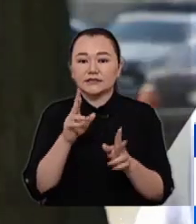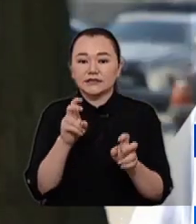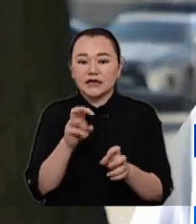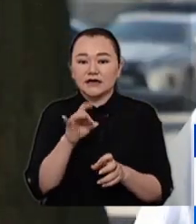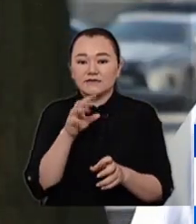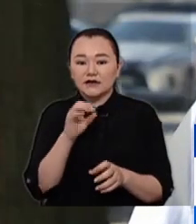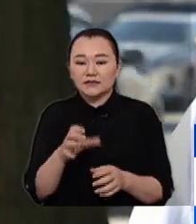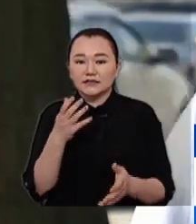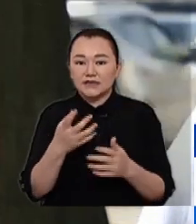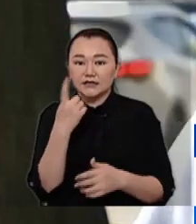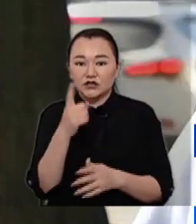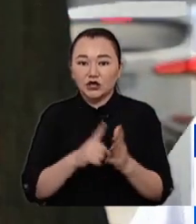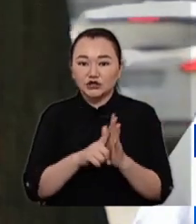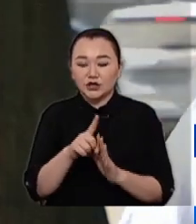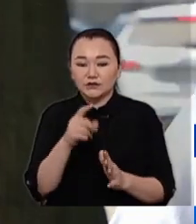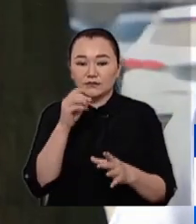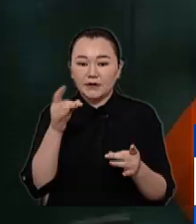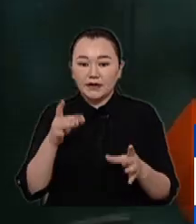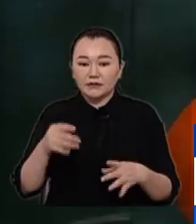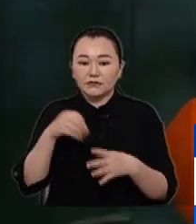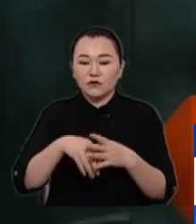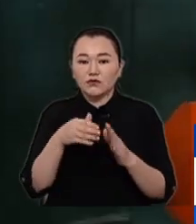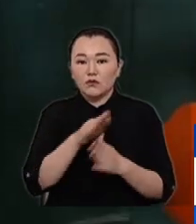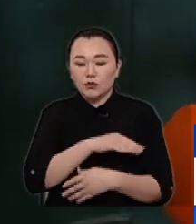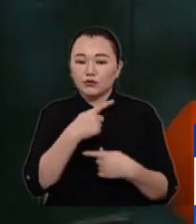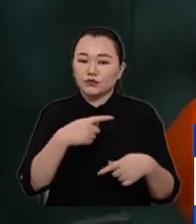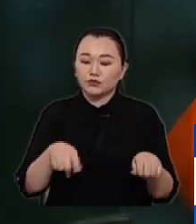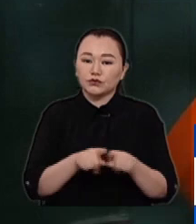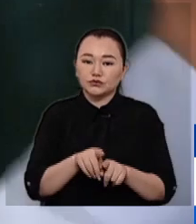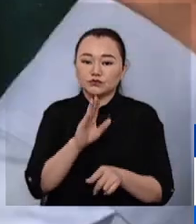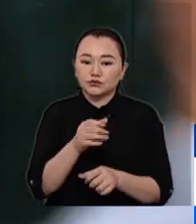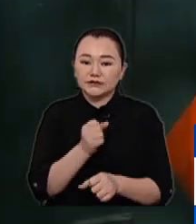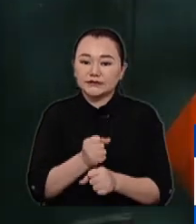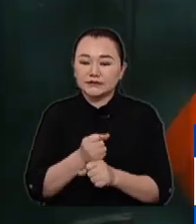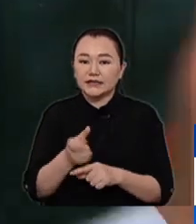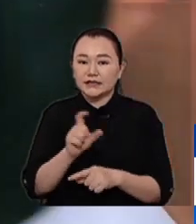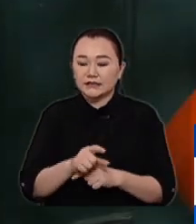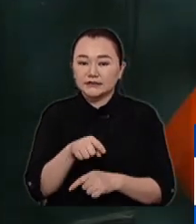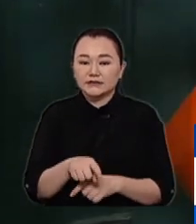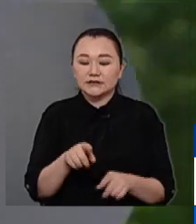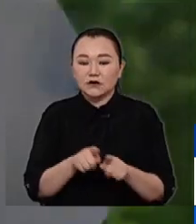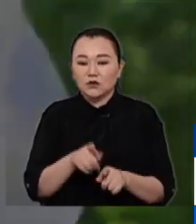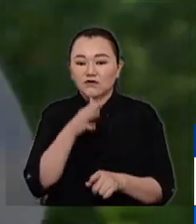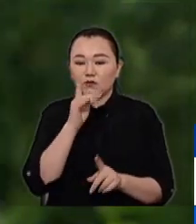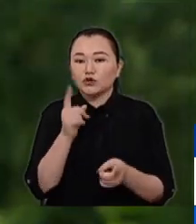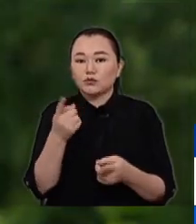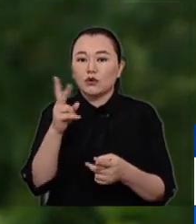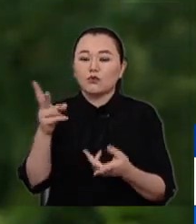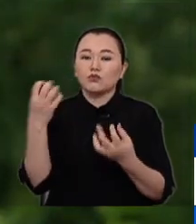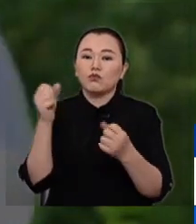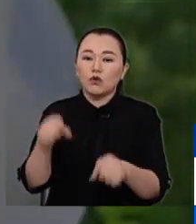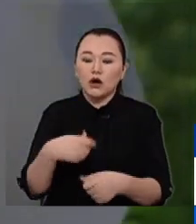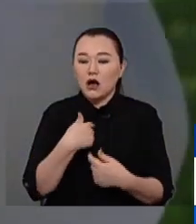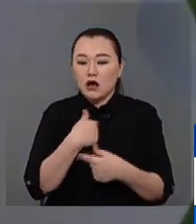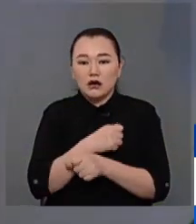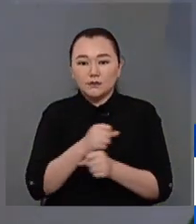рефлекс. Если один начинает складывать еду в пакеты домой, другие тоже будут делать это. Здесь срабатывает такой момент, почему кому-то можно, а мне